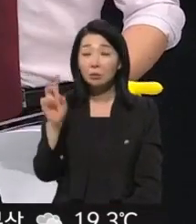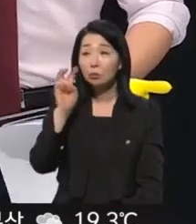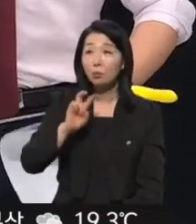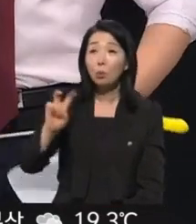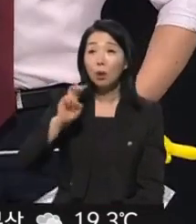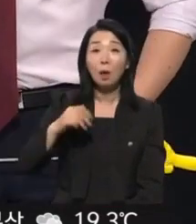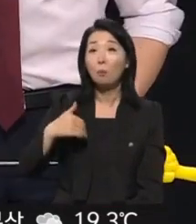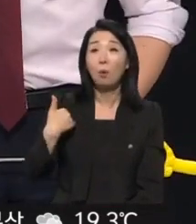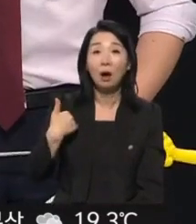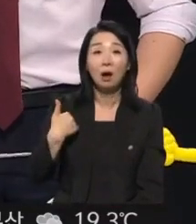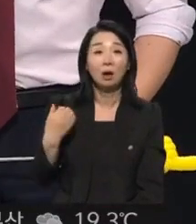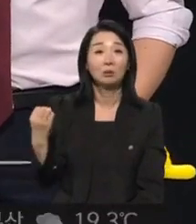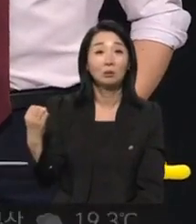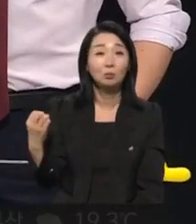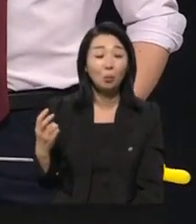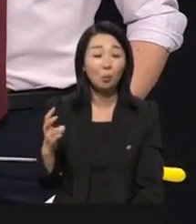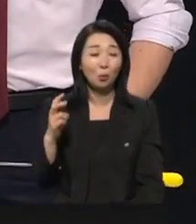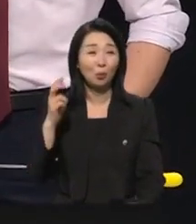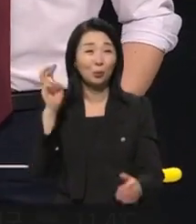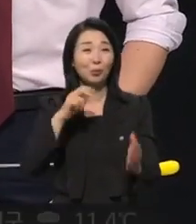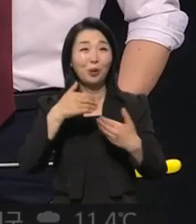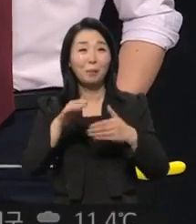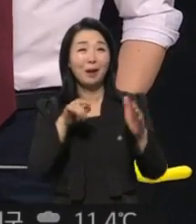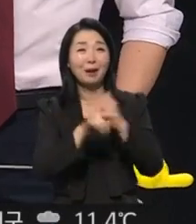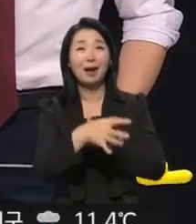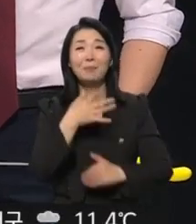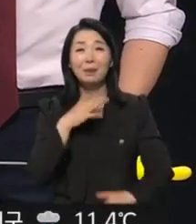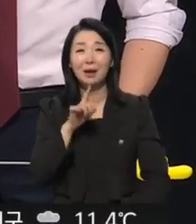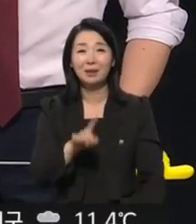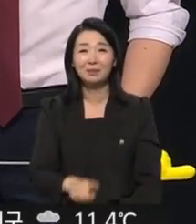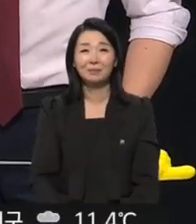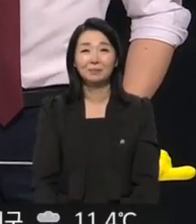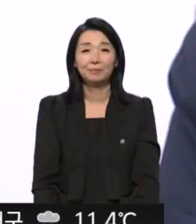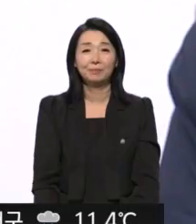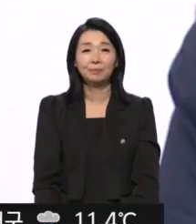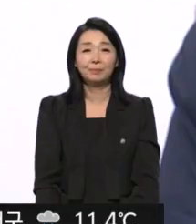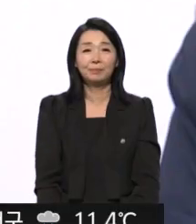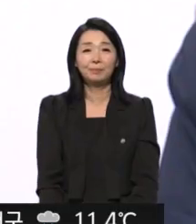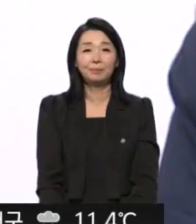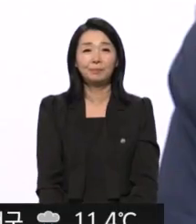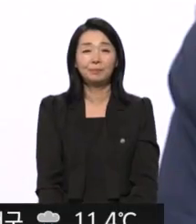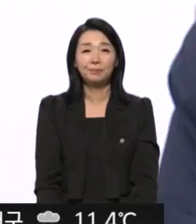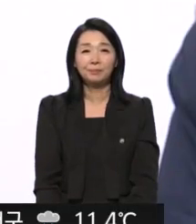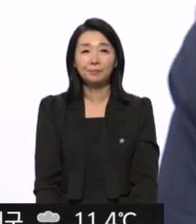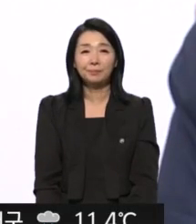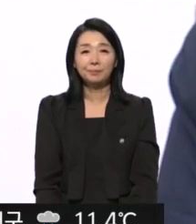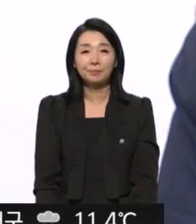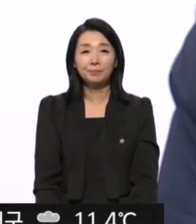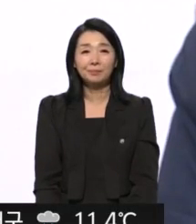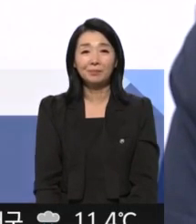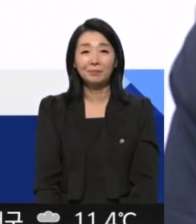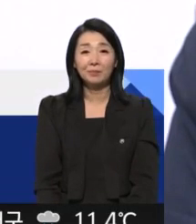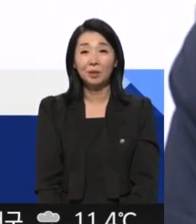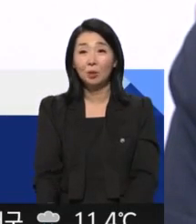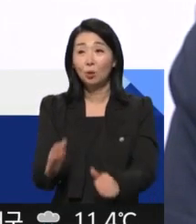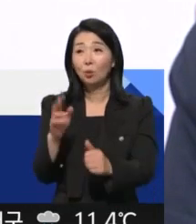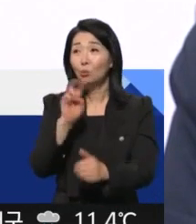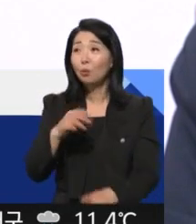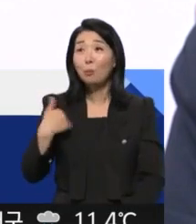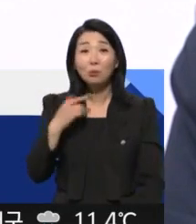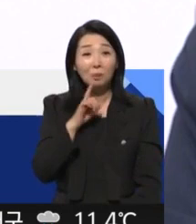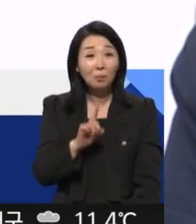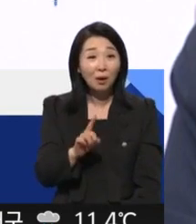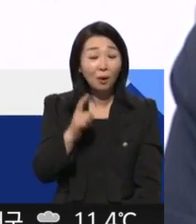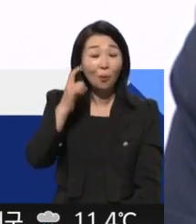노래를 모를 뿐더러 노래방도 안 다닌다고 반박했다고 합니다. 저는 모르신다고 그러더라고요. 네.